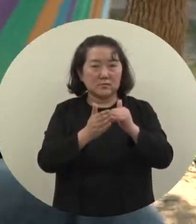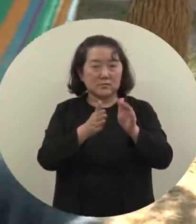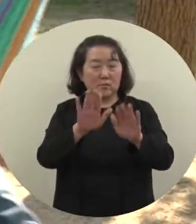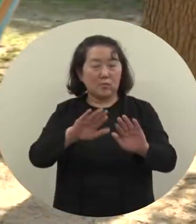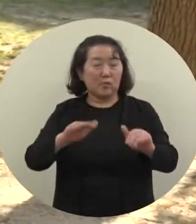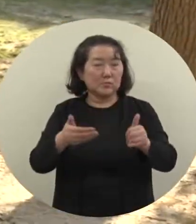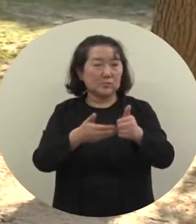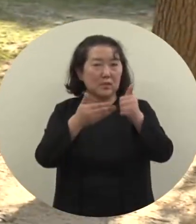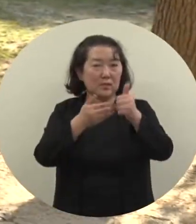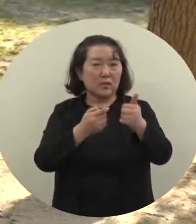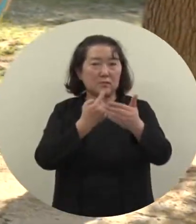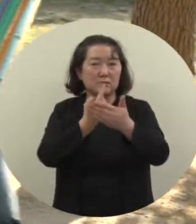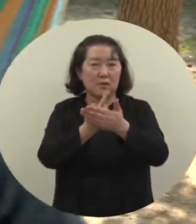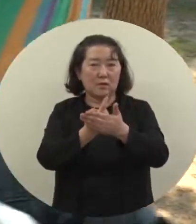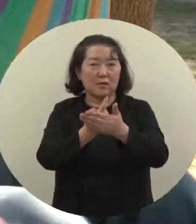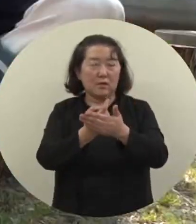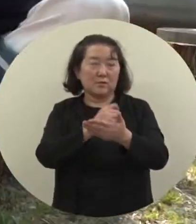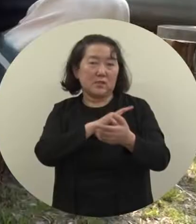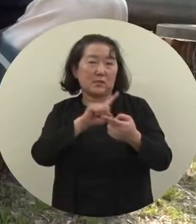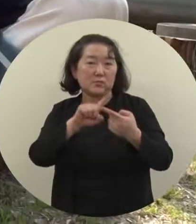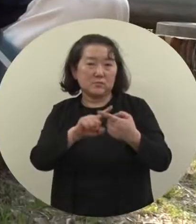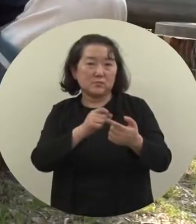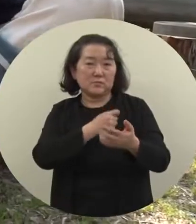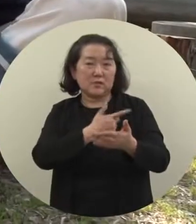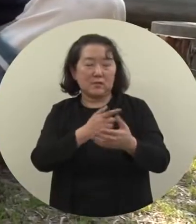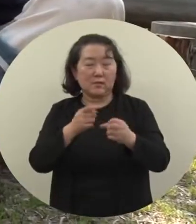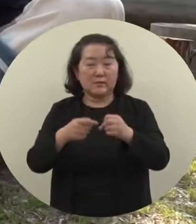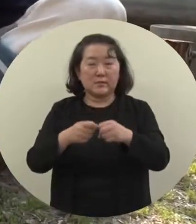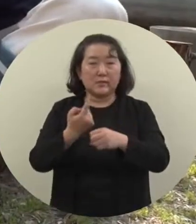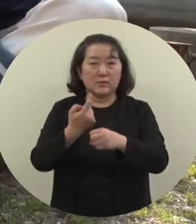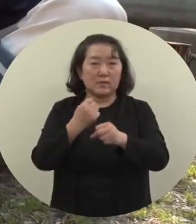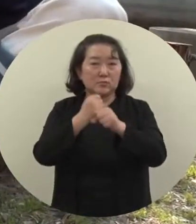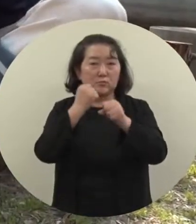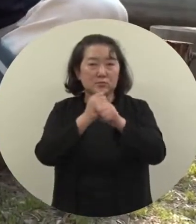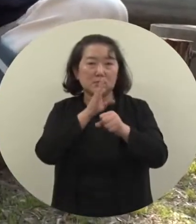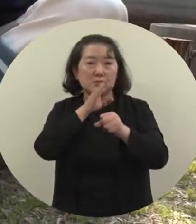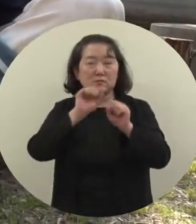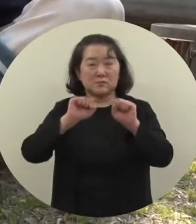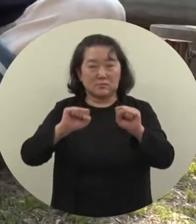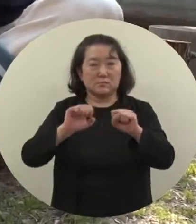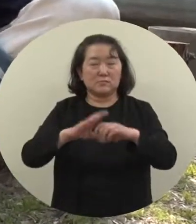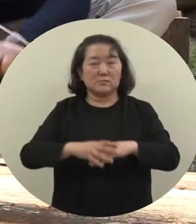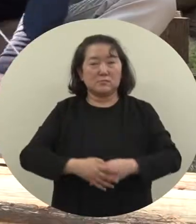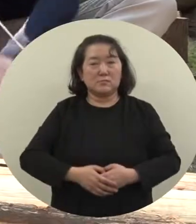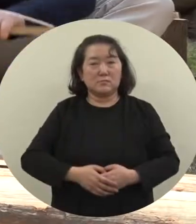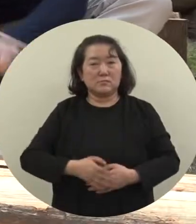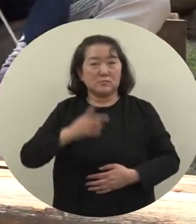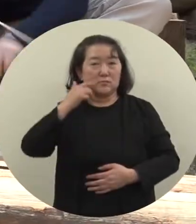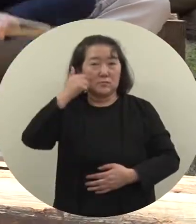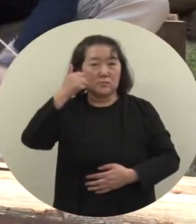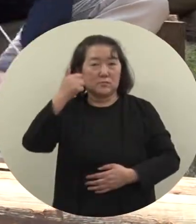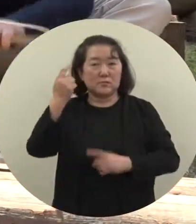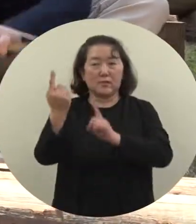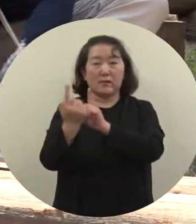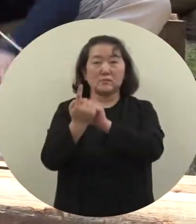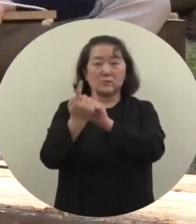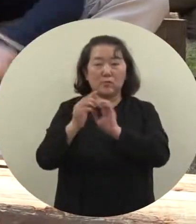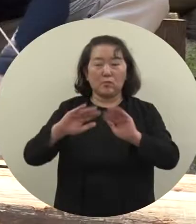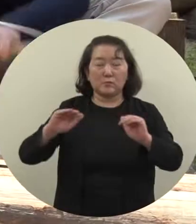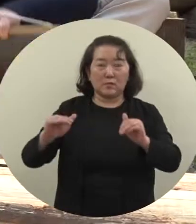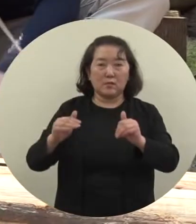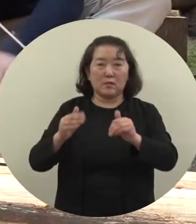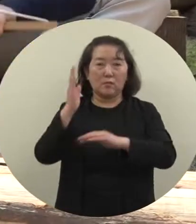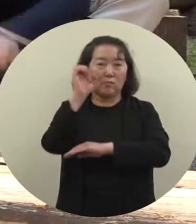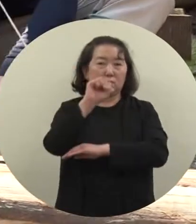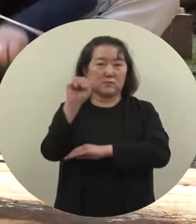的に関わることへの意識づくりやきっかけづくりのために実施しています。父親向けの子育て